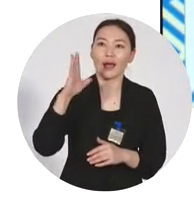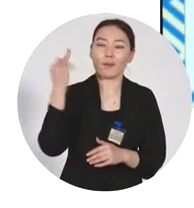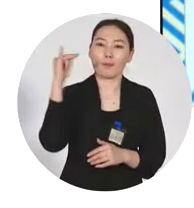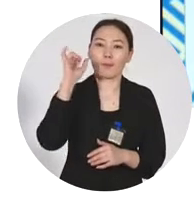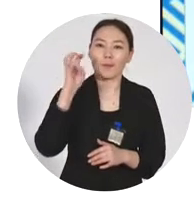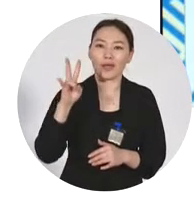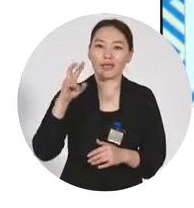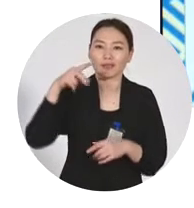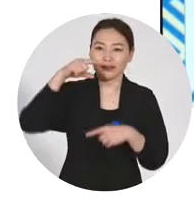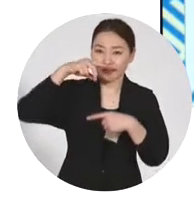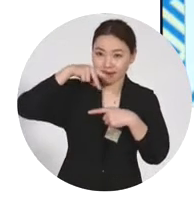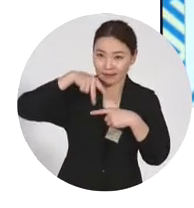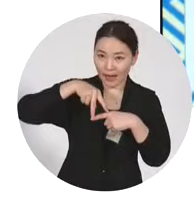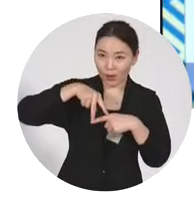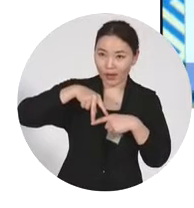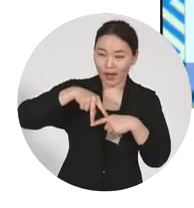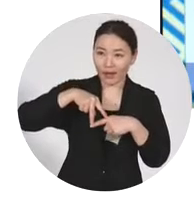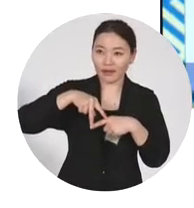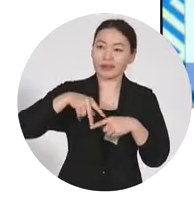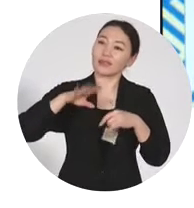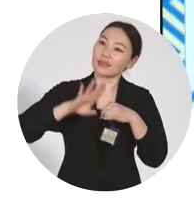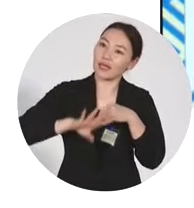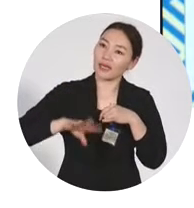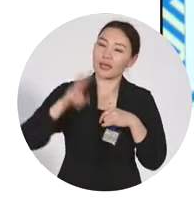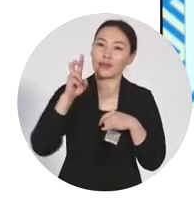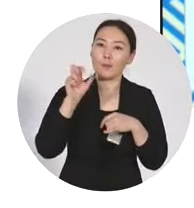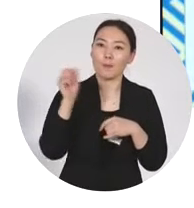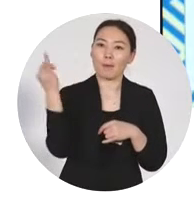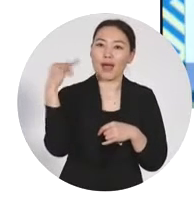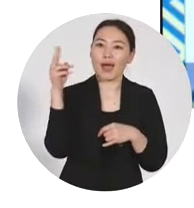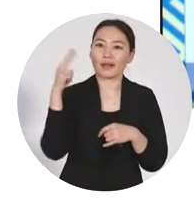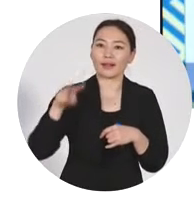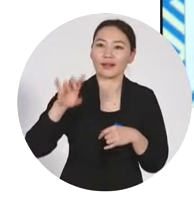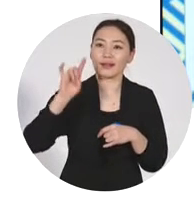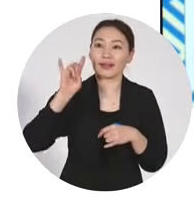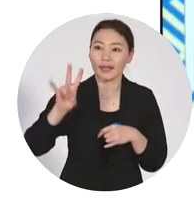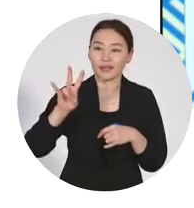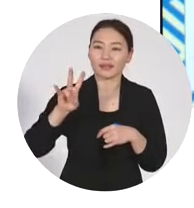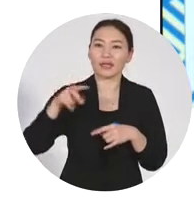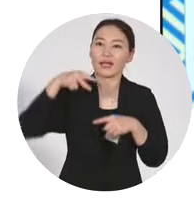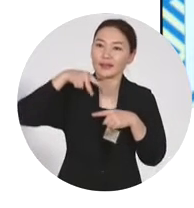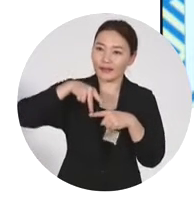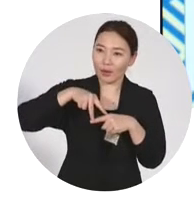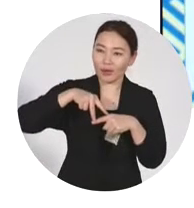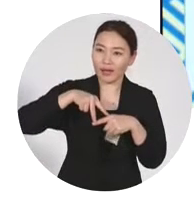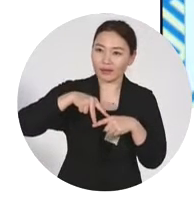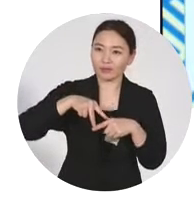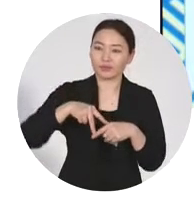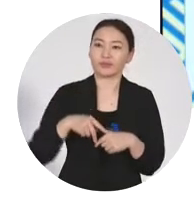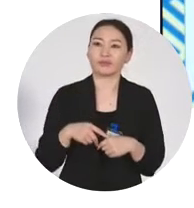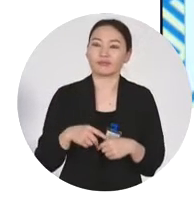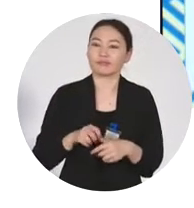за байдлын дагуураар хэлбэржин. За тэрний дараа бол за холбох нөхцөл эсвэл тодтохоо холбох